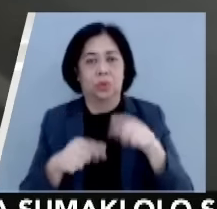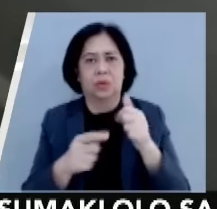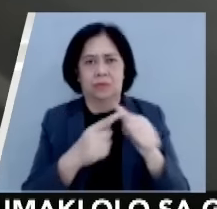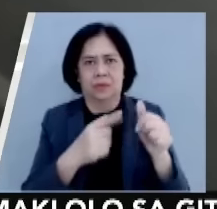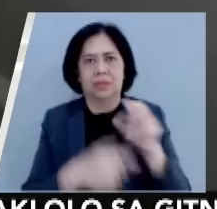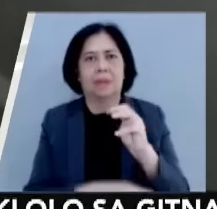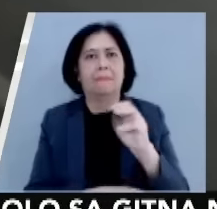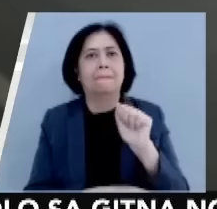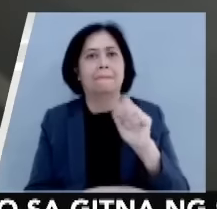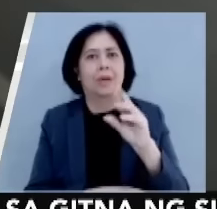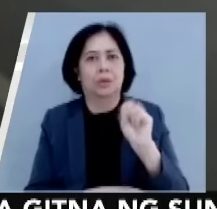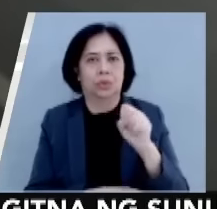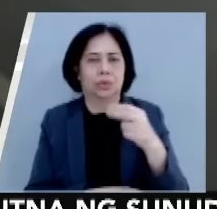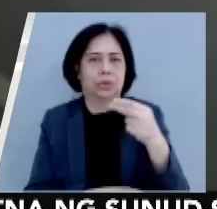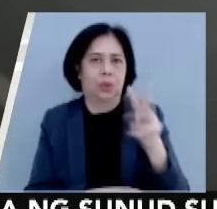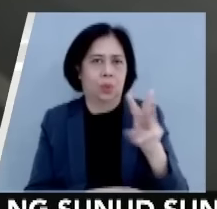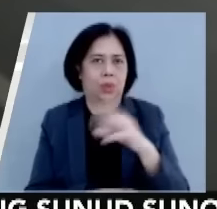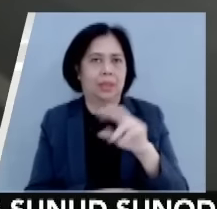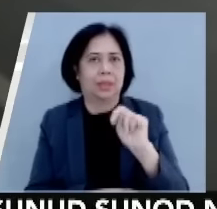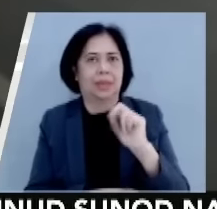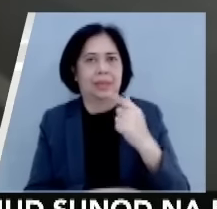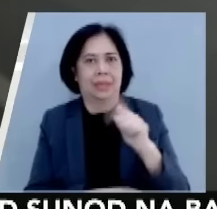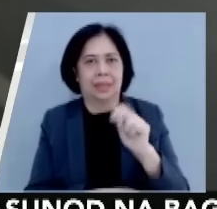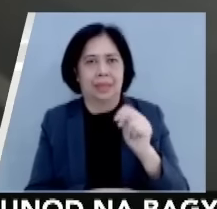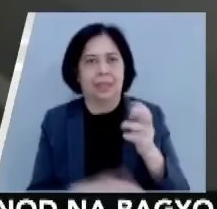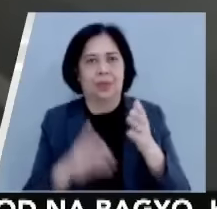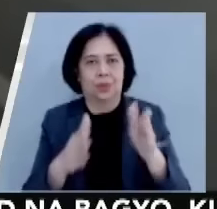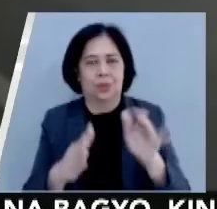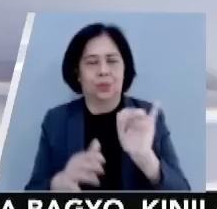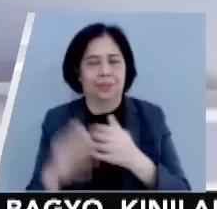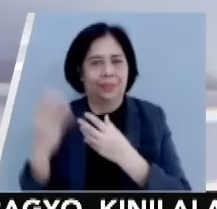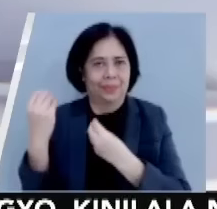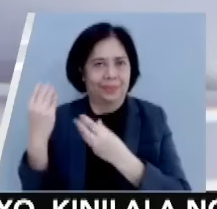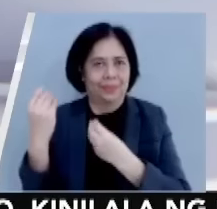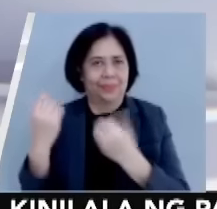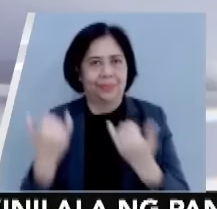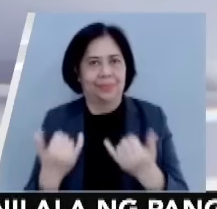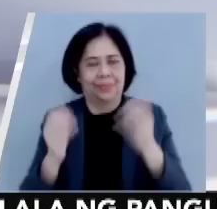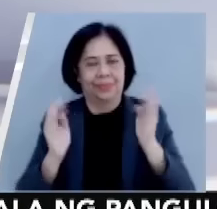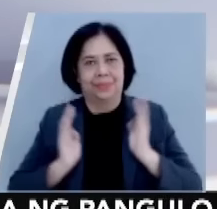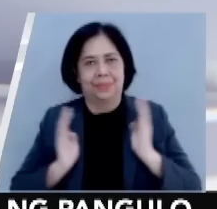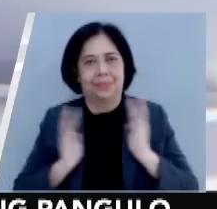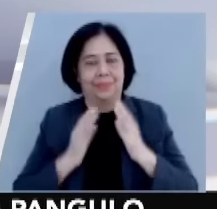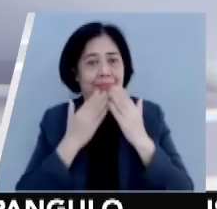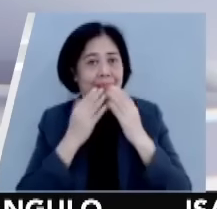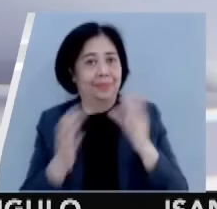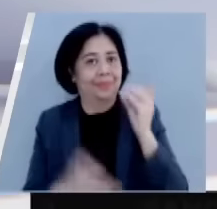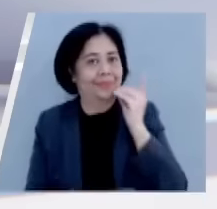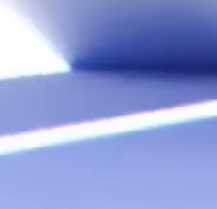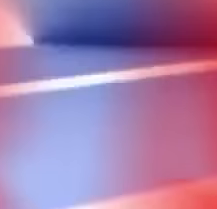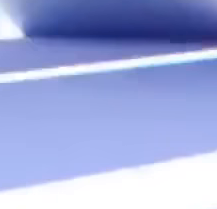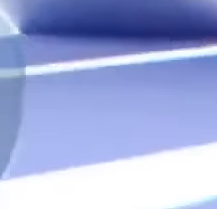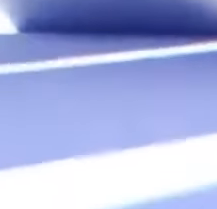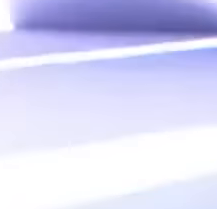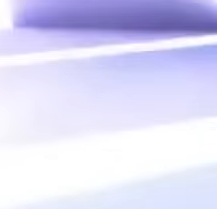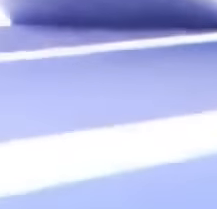at Naguilian Road. Yan ang latest mula rito sa Baguio City. Balik sa iyo, Mel. Maraming salamat sa iyo, Darlene Kai.